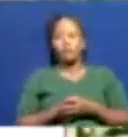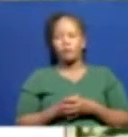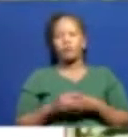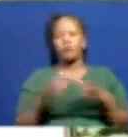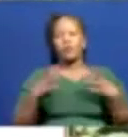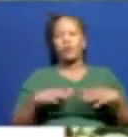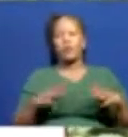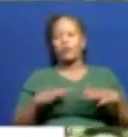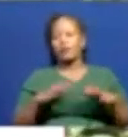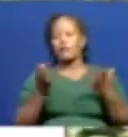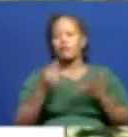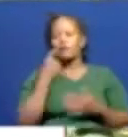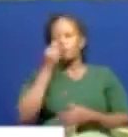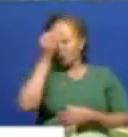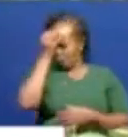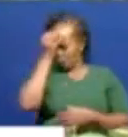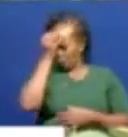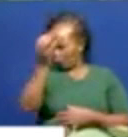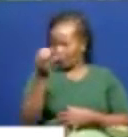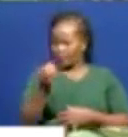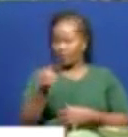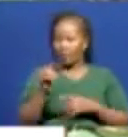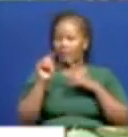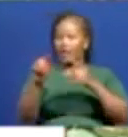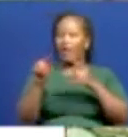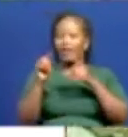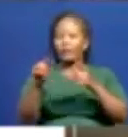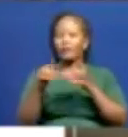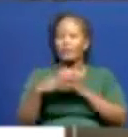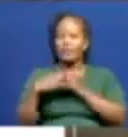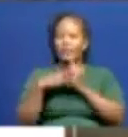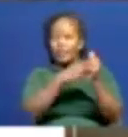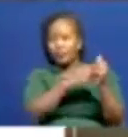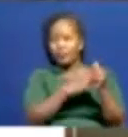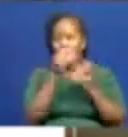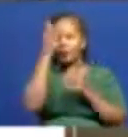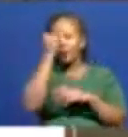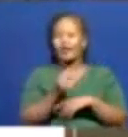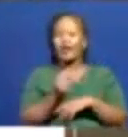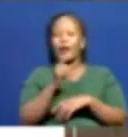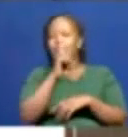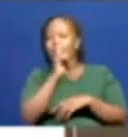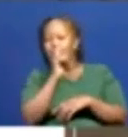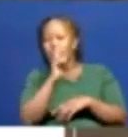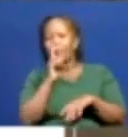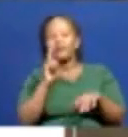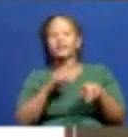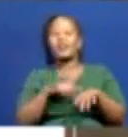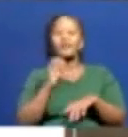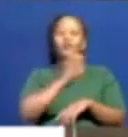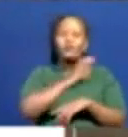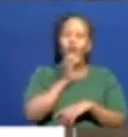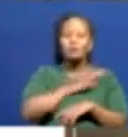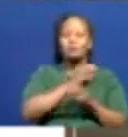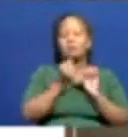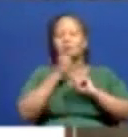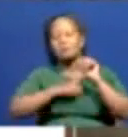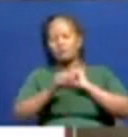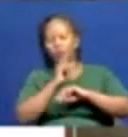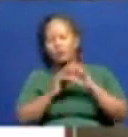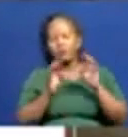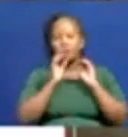Wakazi hao wenye ghadhabu wanashutumu uongozi wa eneo hilo kwa kufumbia macho masaibu yao ambayo sio tu hatari kwa